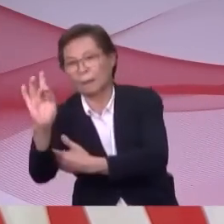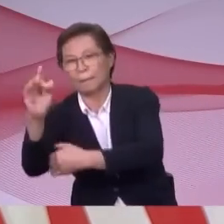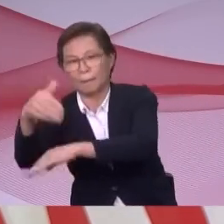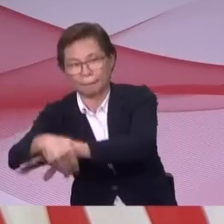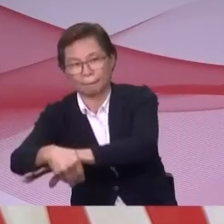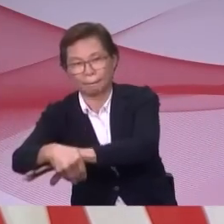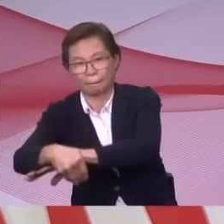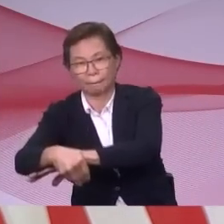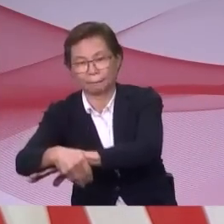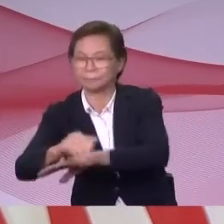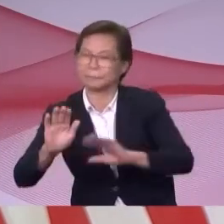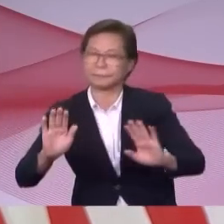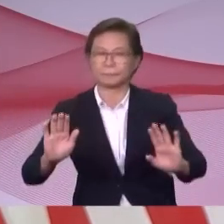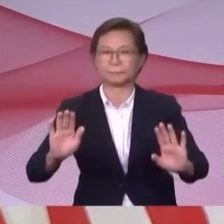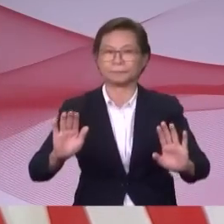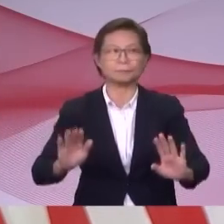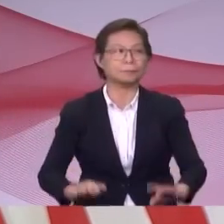malam sahaja.